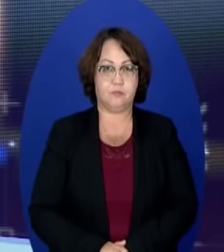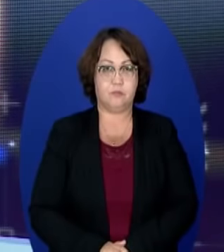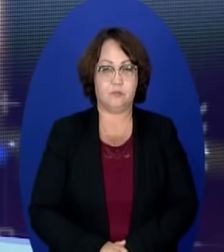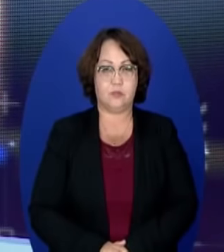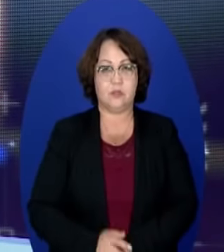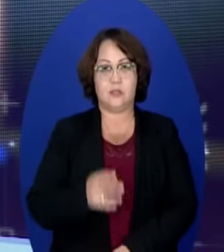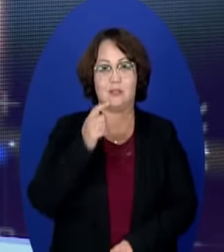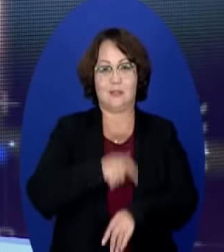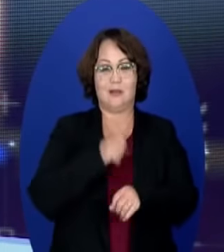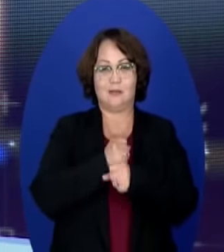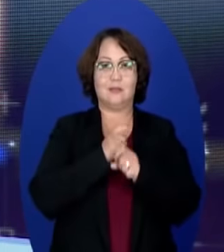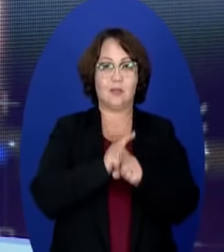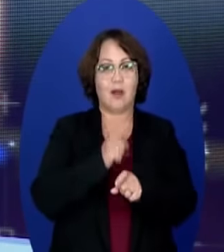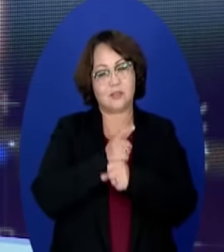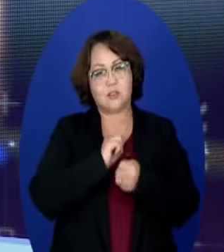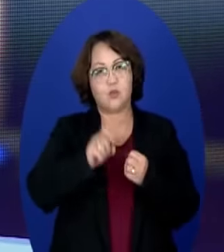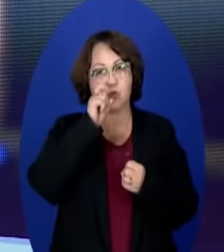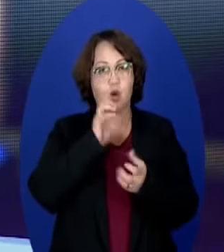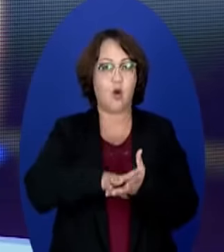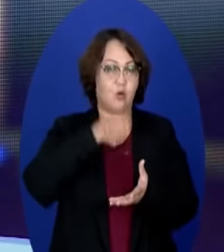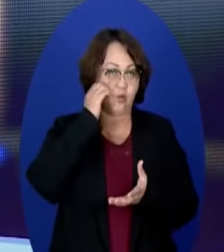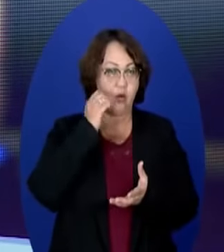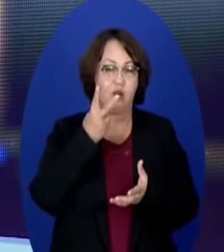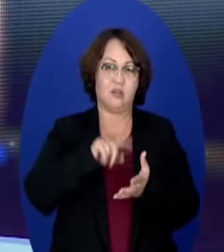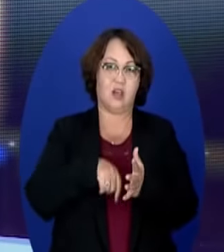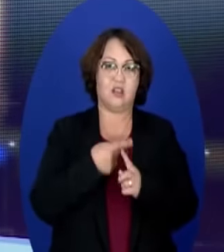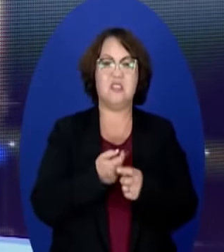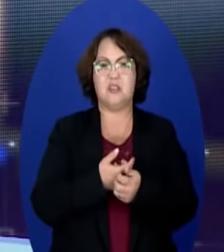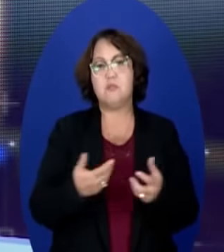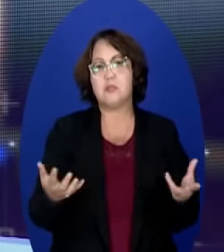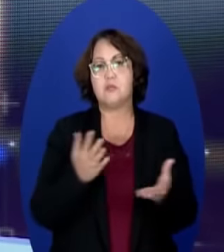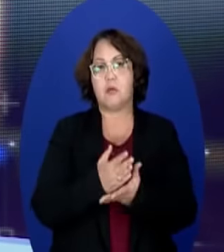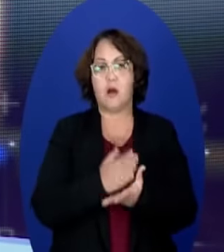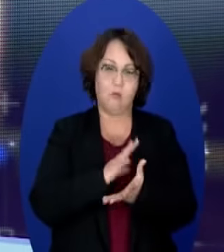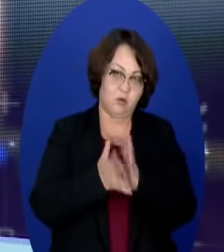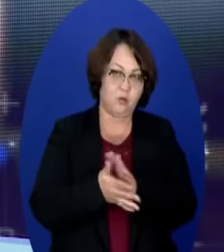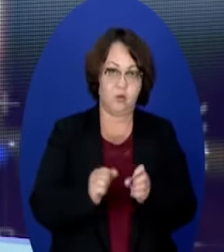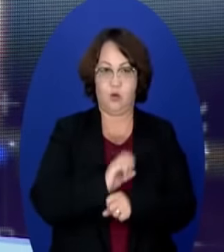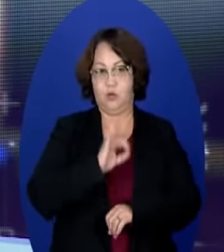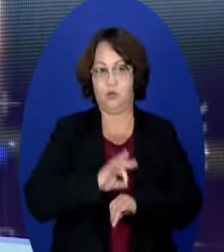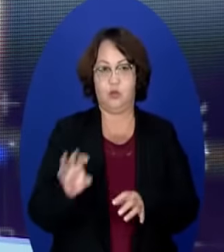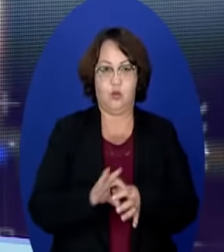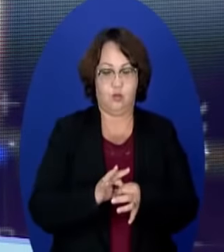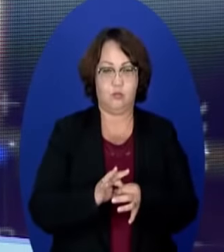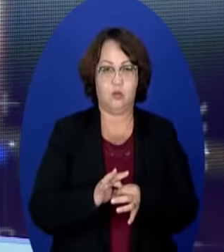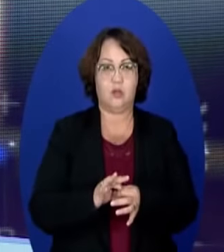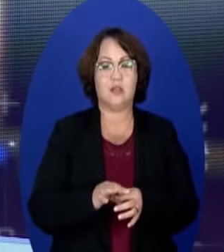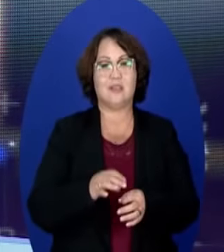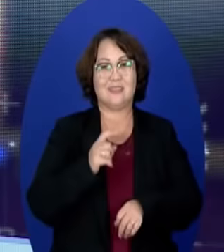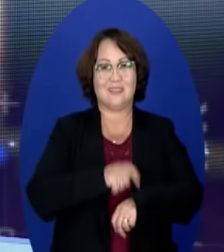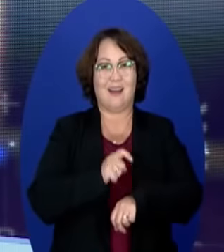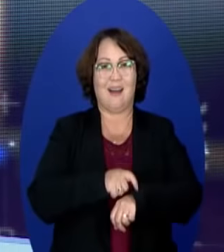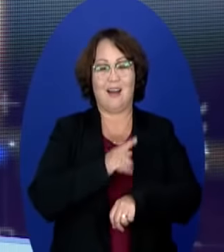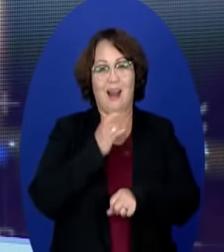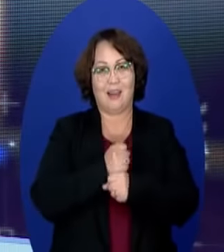Энэ жил цагийн ажил хөдөлмөр эрхлэх хүсэлтэй оюутнуудын тоо 2 дахин нэмэгдсэн байна. Гэтэл коронавирус цар тахалтай холбоотойгоор цагийн ажилтаа